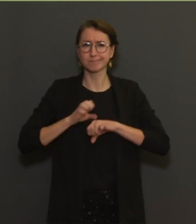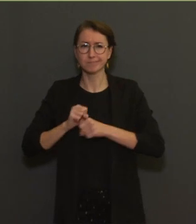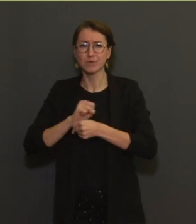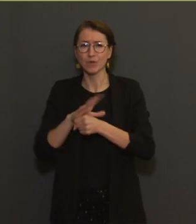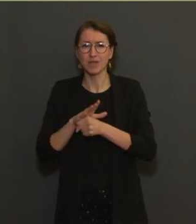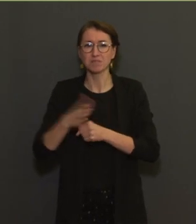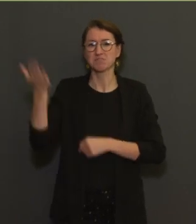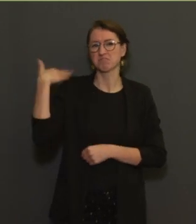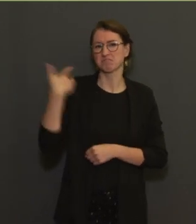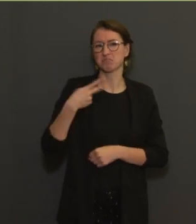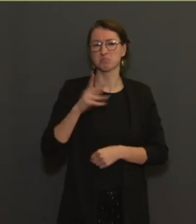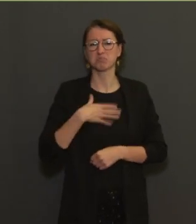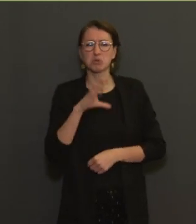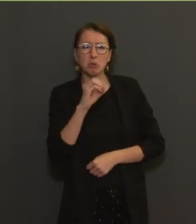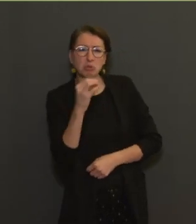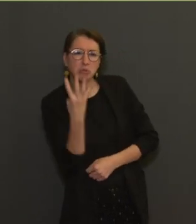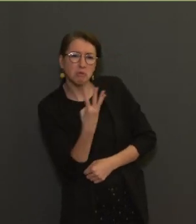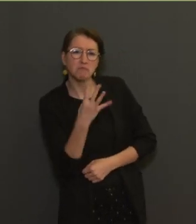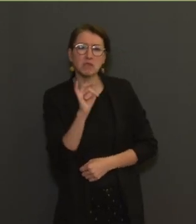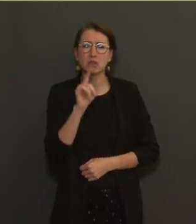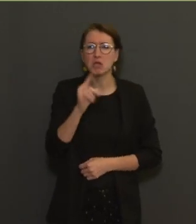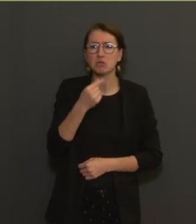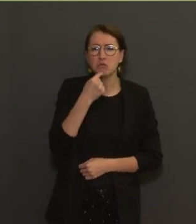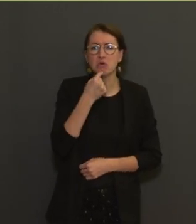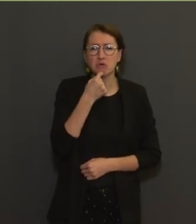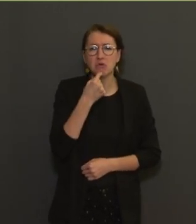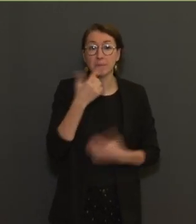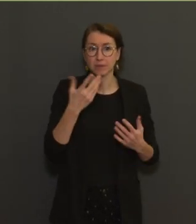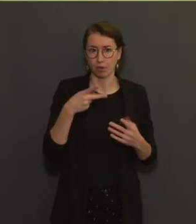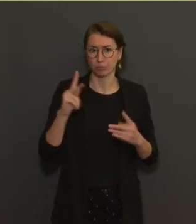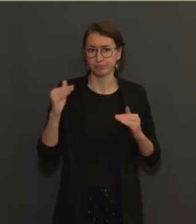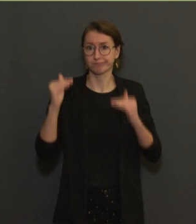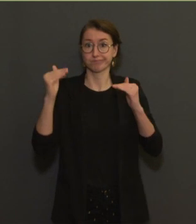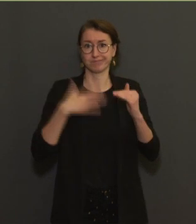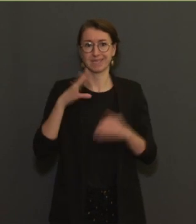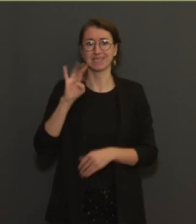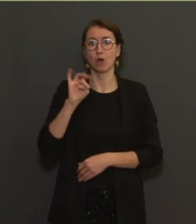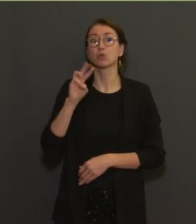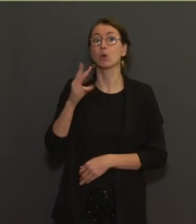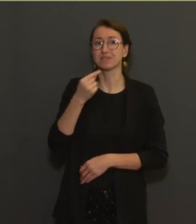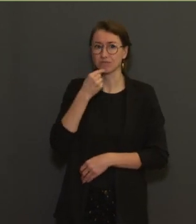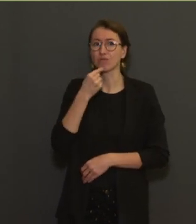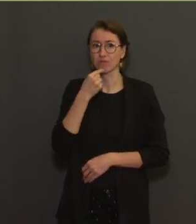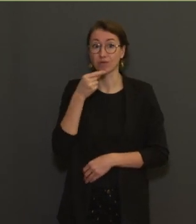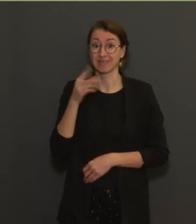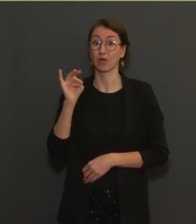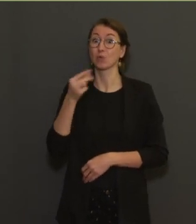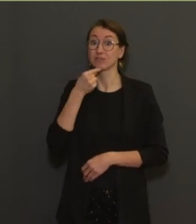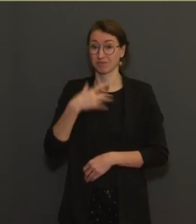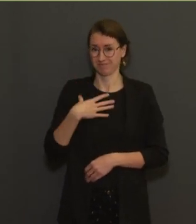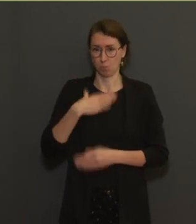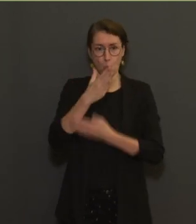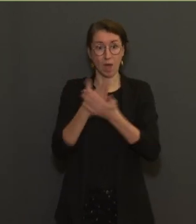dernières semaines. Nous sommes maintenant avec la moitié des cas qui ont plus de 43 ans. On a aussi une répartition